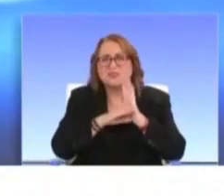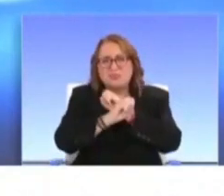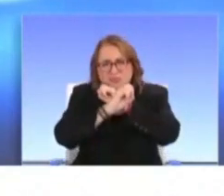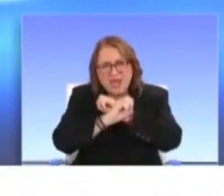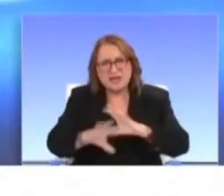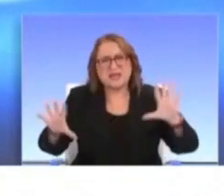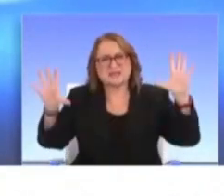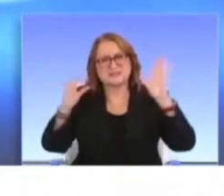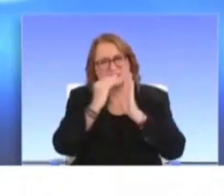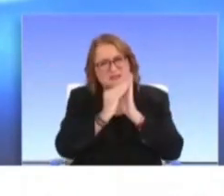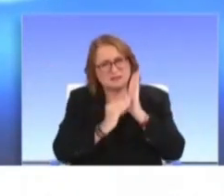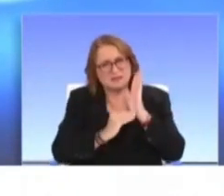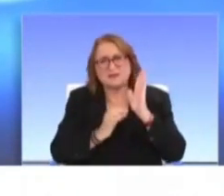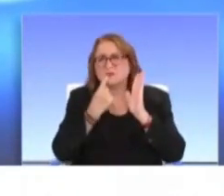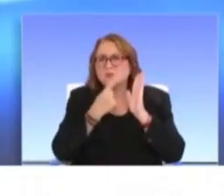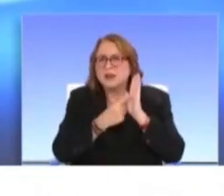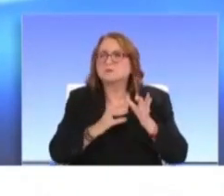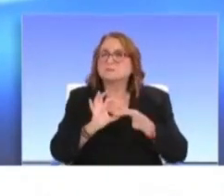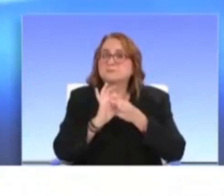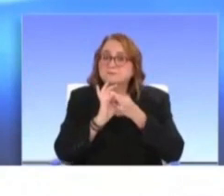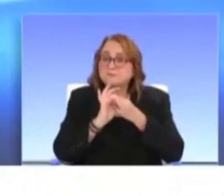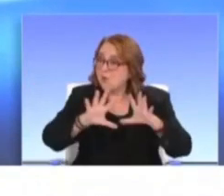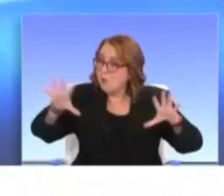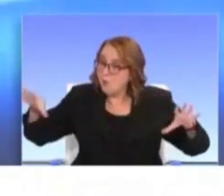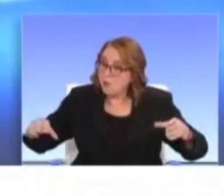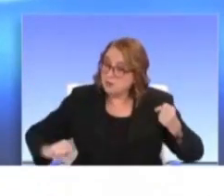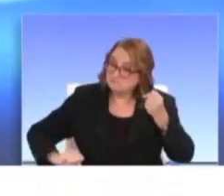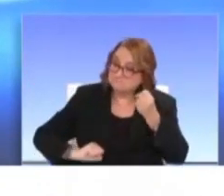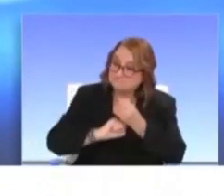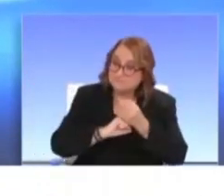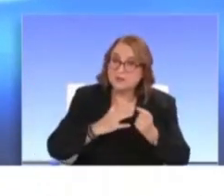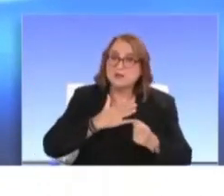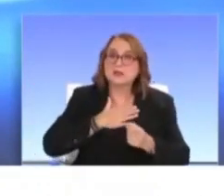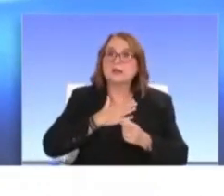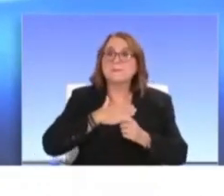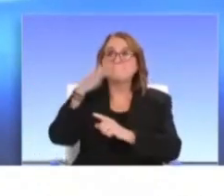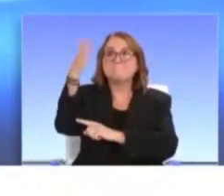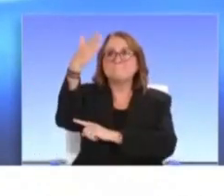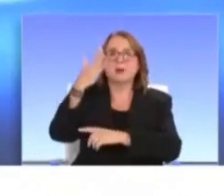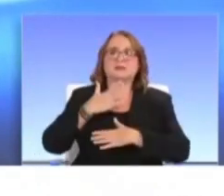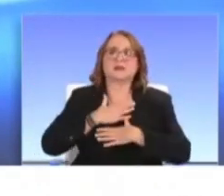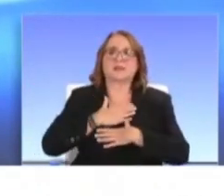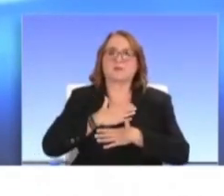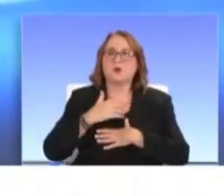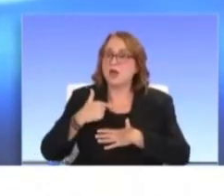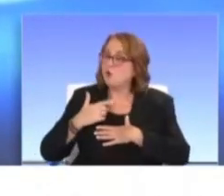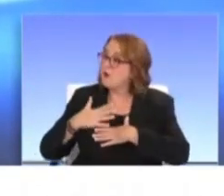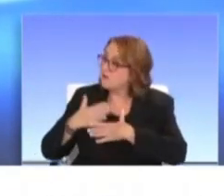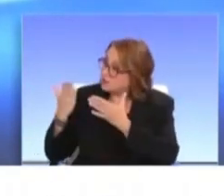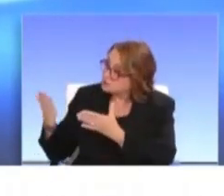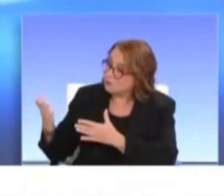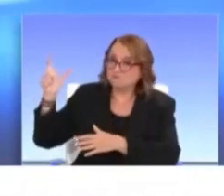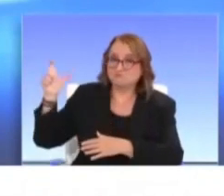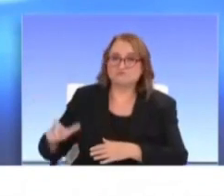Αφγανιστάν, έκανε όπως ήθελε συμφωνία με την Αυστραλία και το Ηνωμένο Βασίλειο. Γενικώς κινείται με τον δικό της τρόπο, σωστό. Ανεξάρτητη χώρα είναι, ό,τι